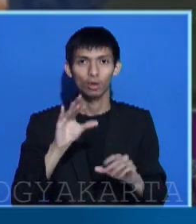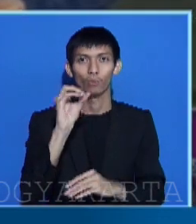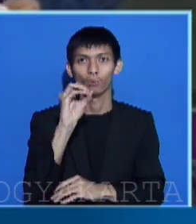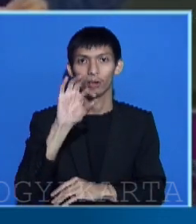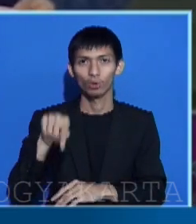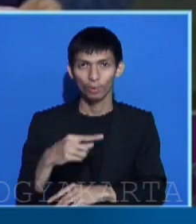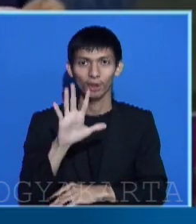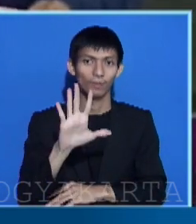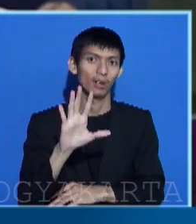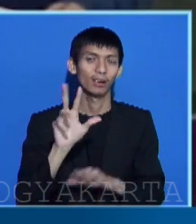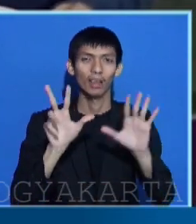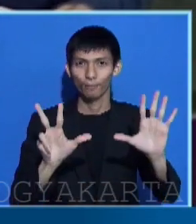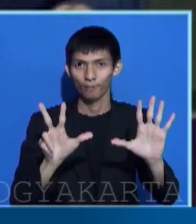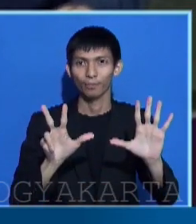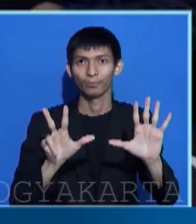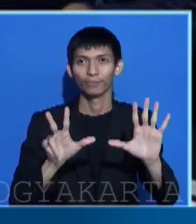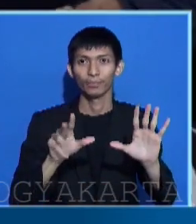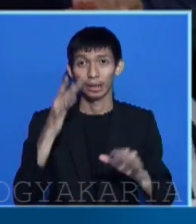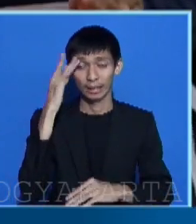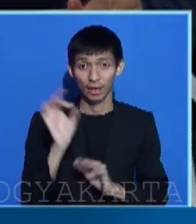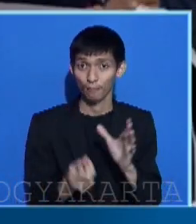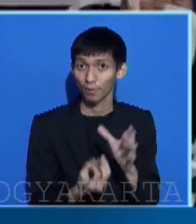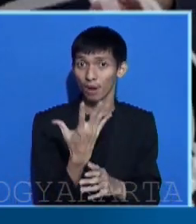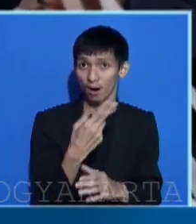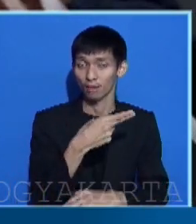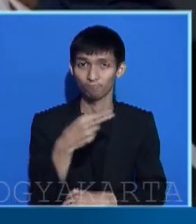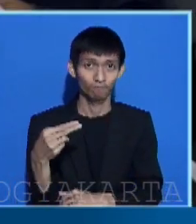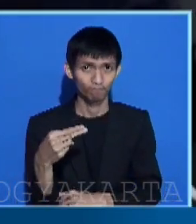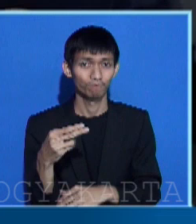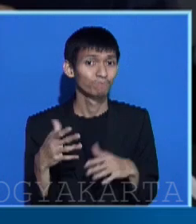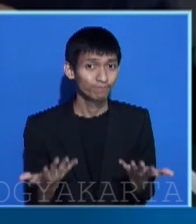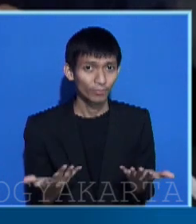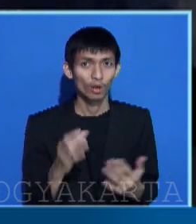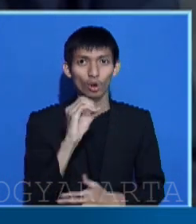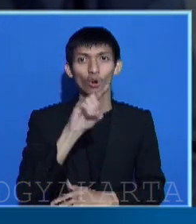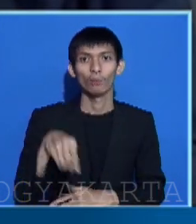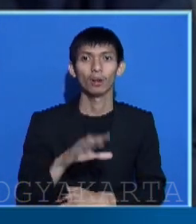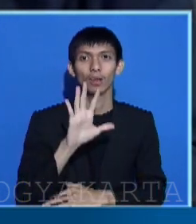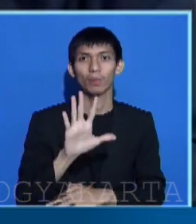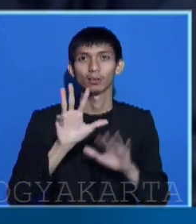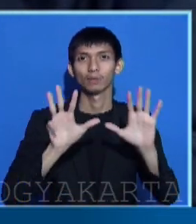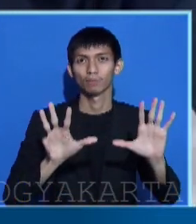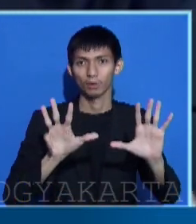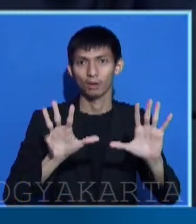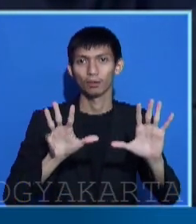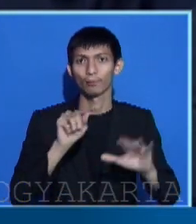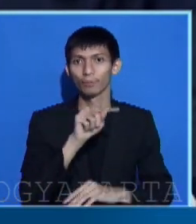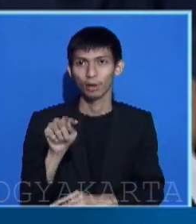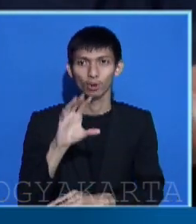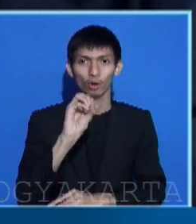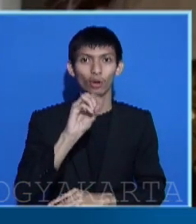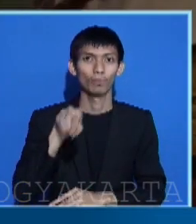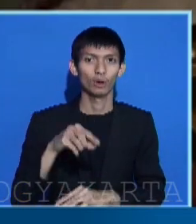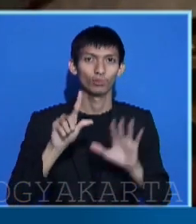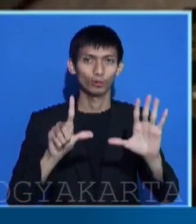0,59 sedangkan Desa berkembang dikategorikan dengan nilai IDM 0,59 hingga 0,70